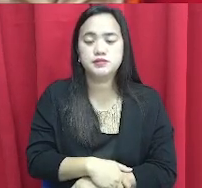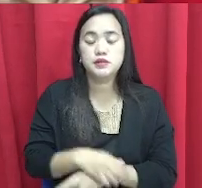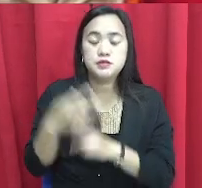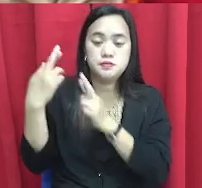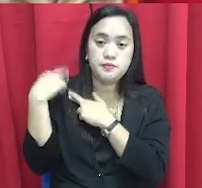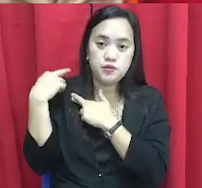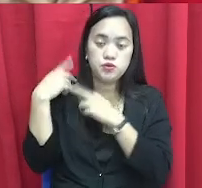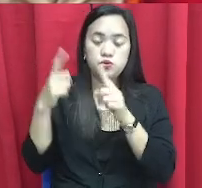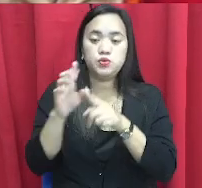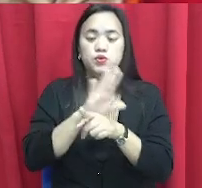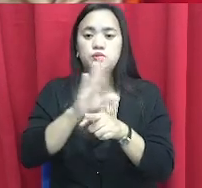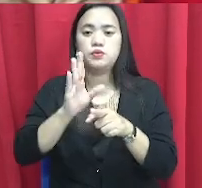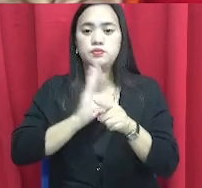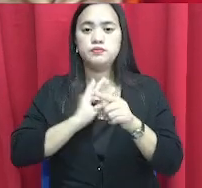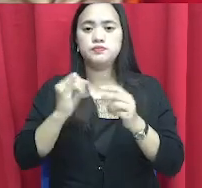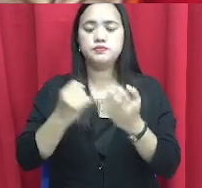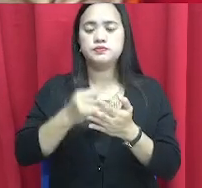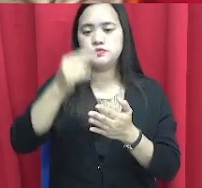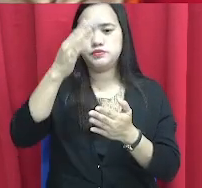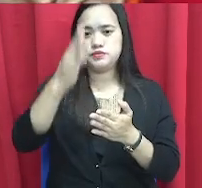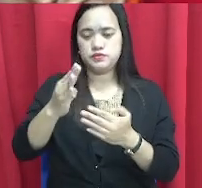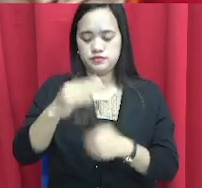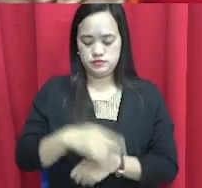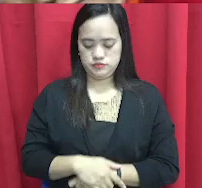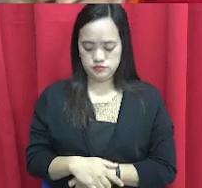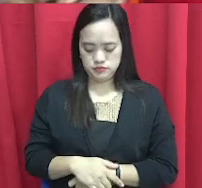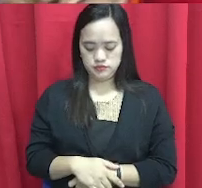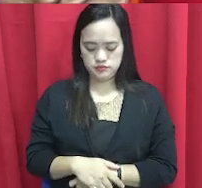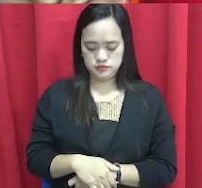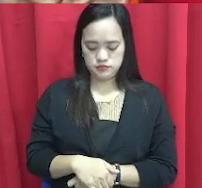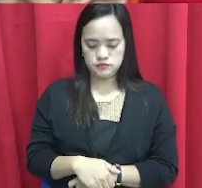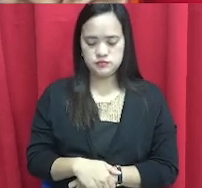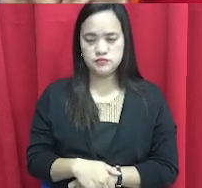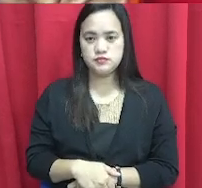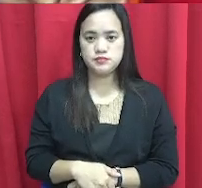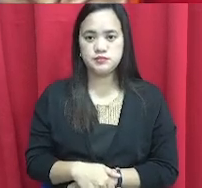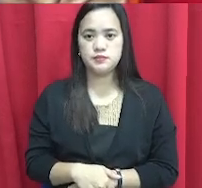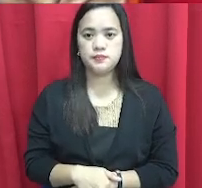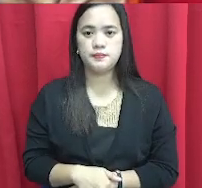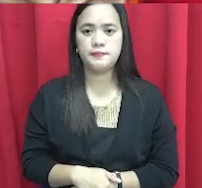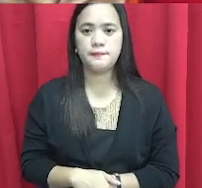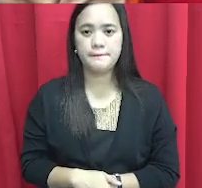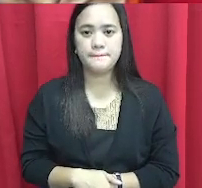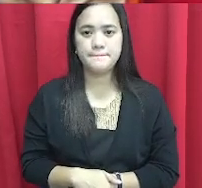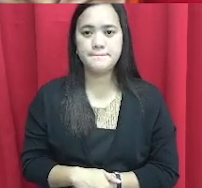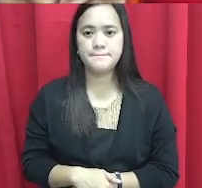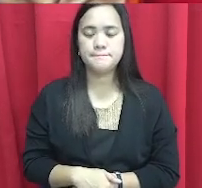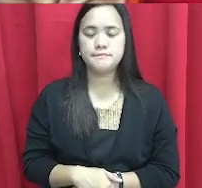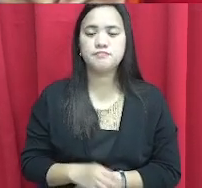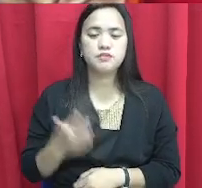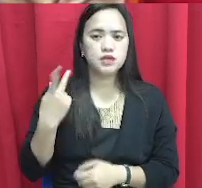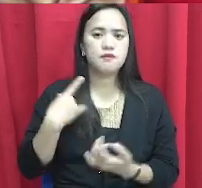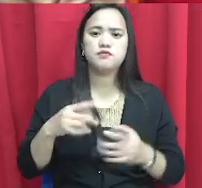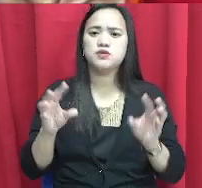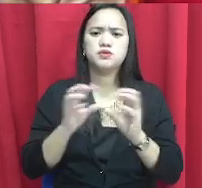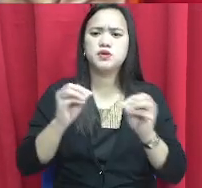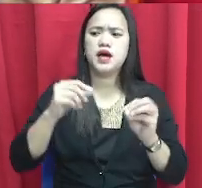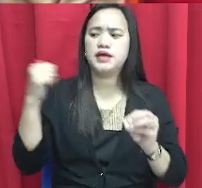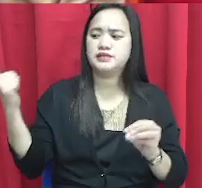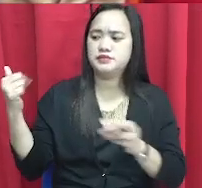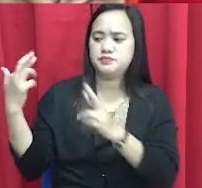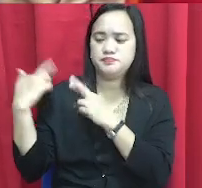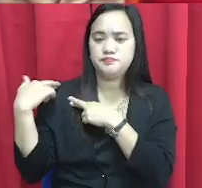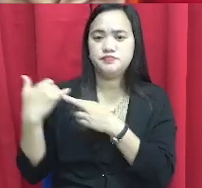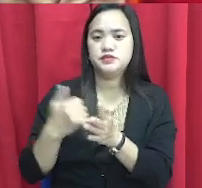okay niyo po siya ang responsible sa ating family Okay po ang walang ibang responsible kundi